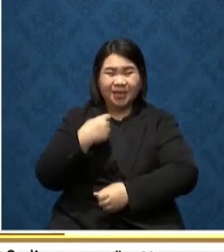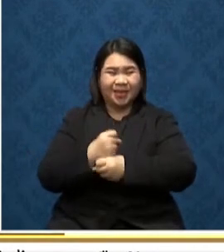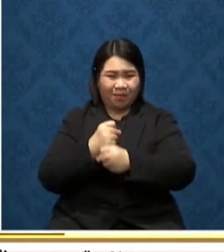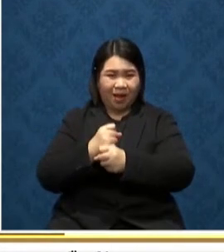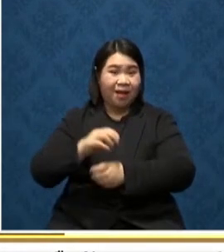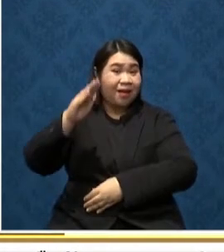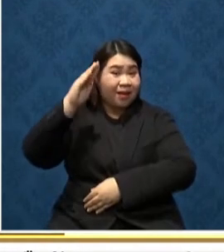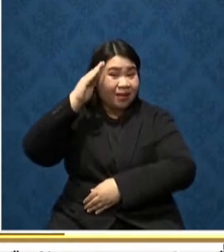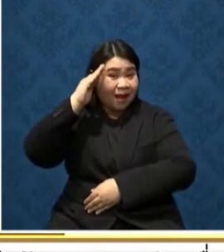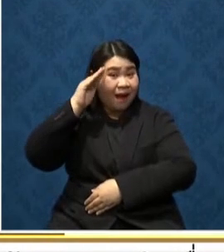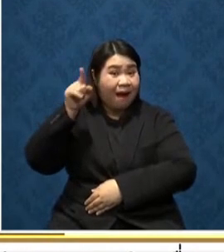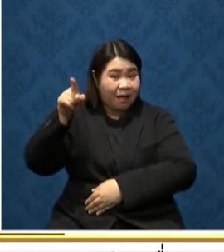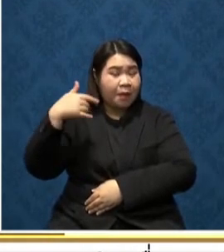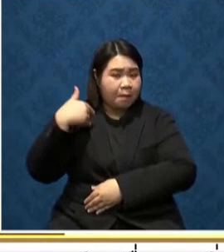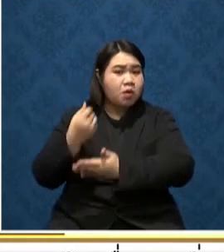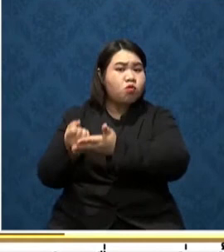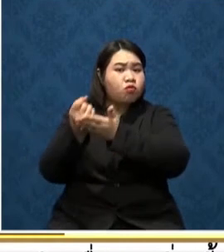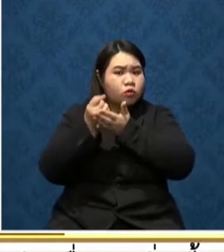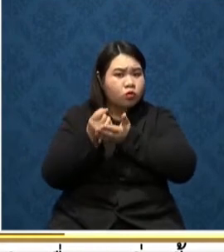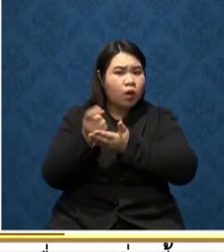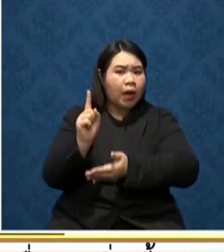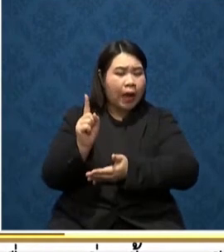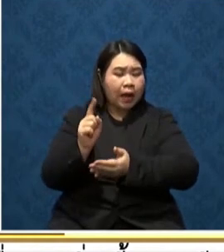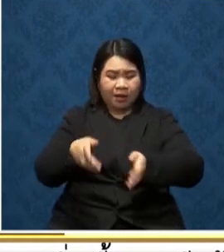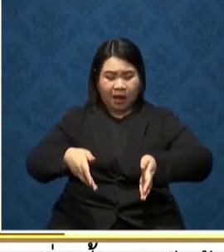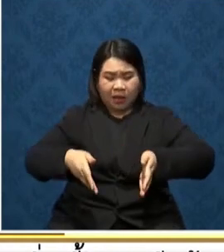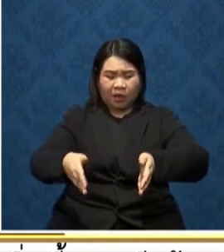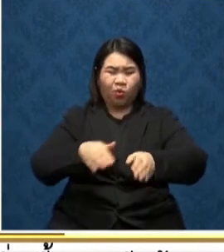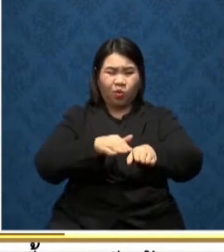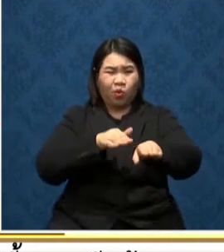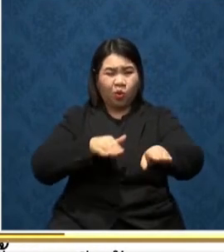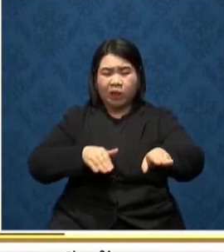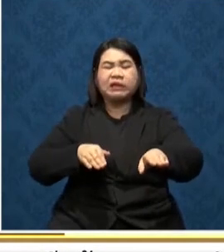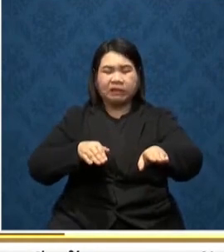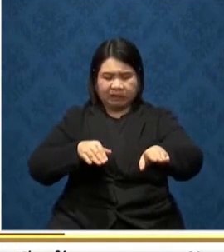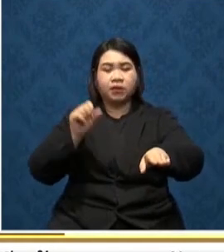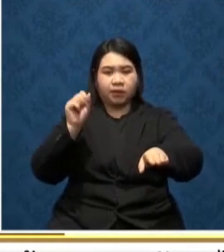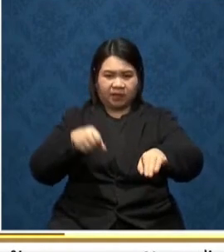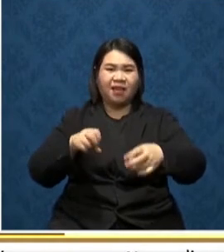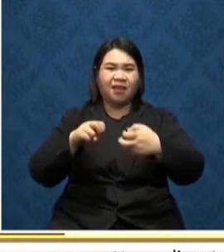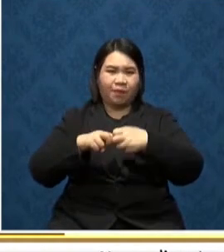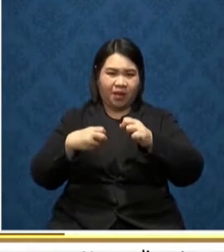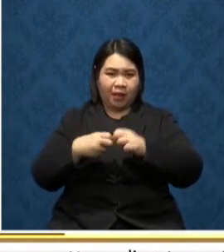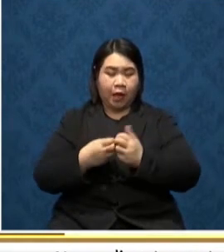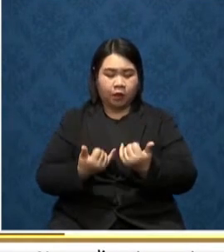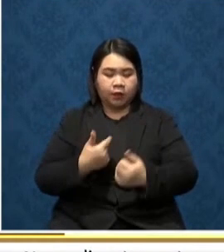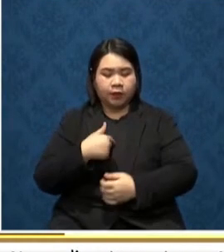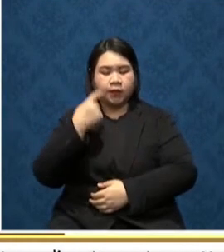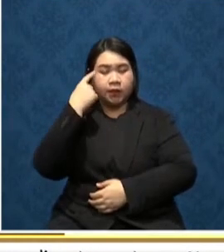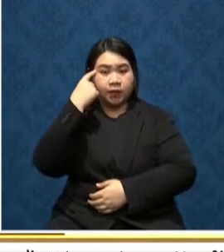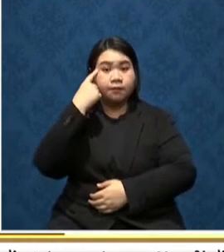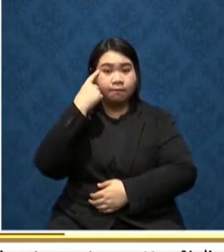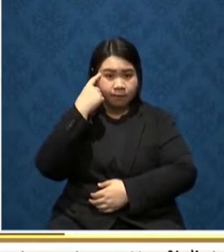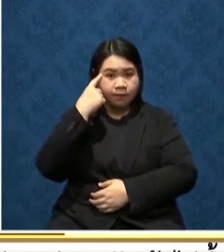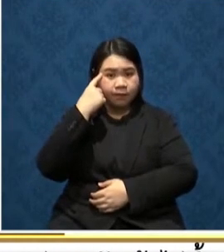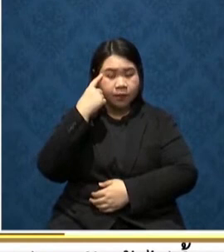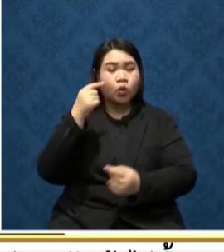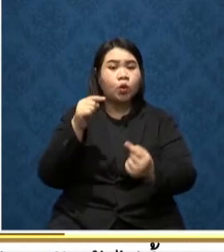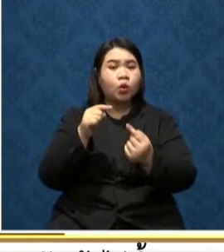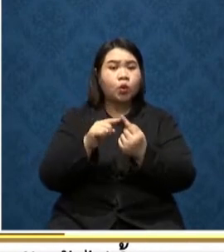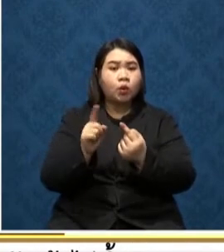การรีเฟอร์ทางถนนในเมืองใหญ่จะเป็มัหาผมก็เร่มไปทำท